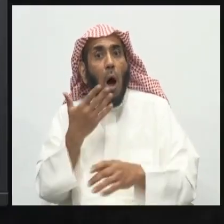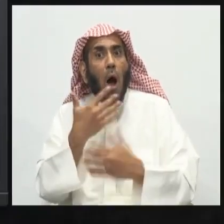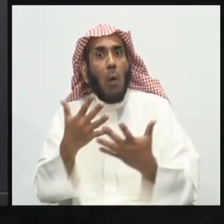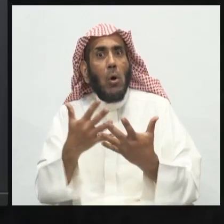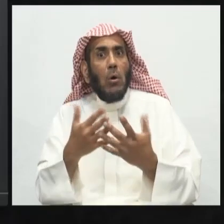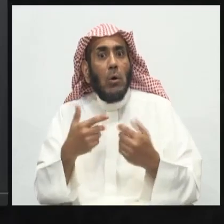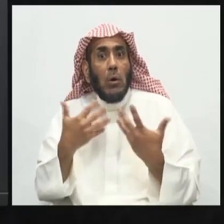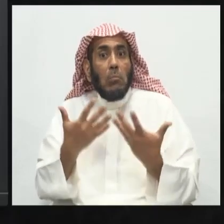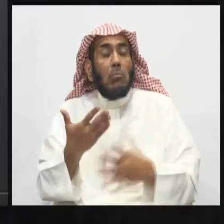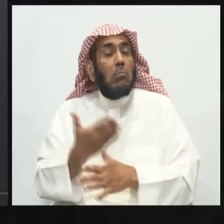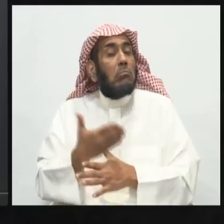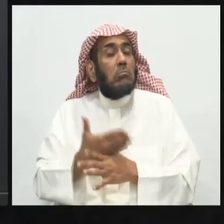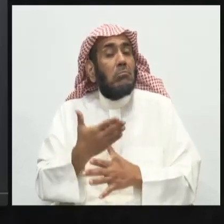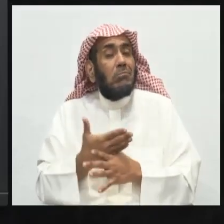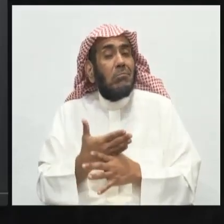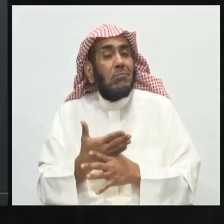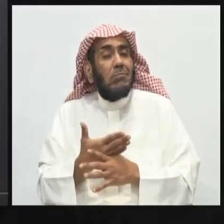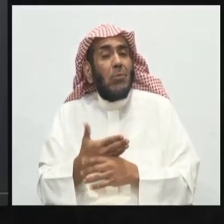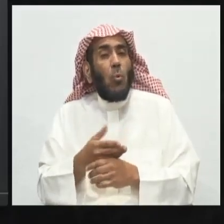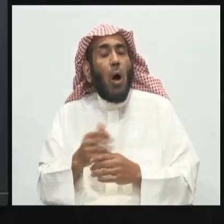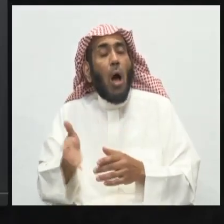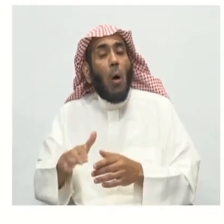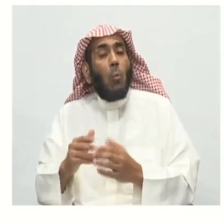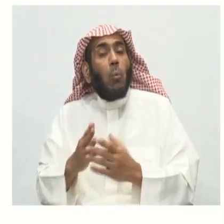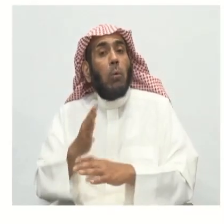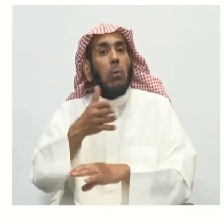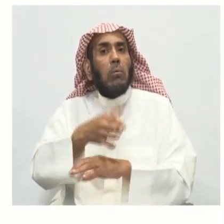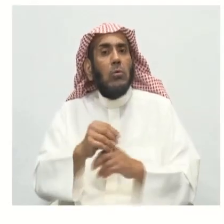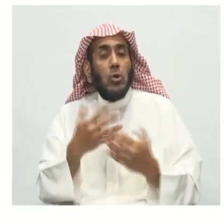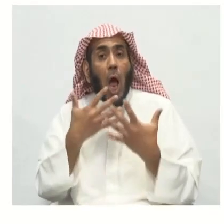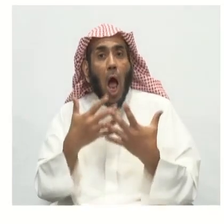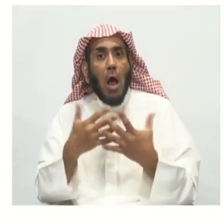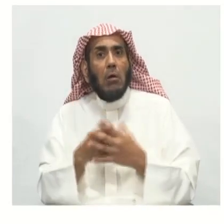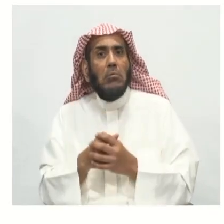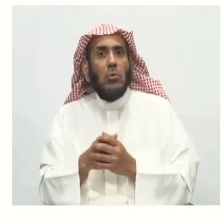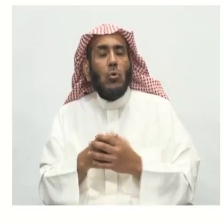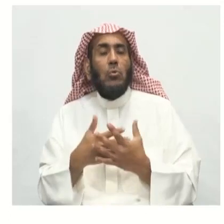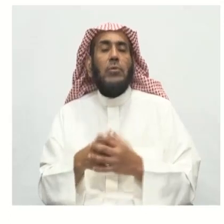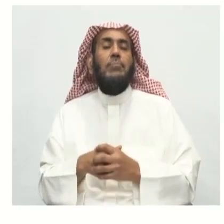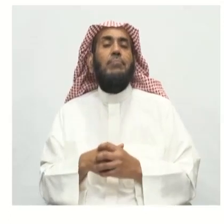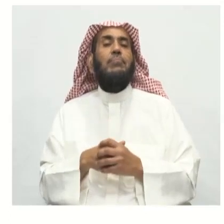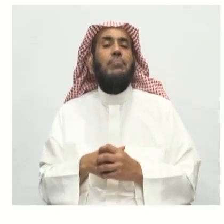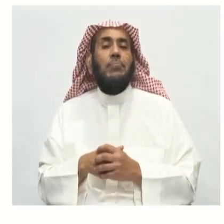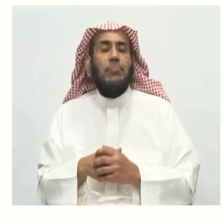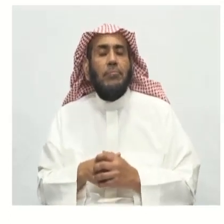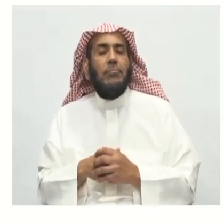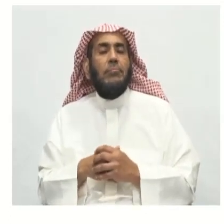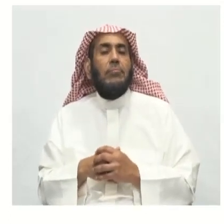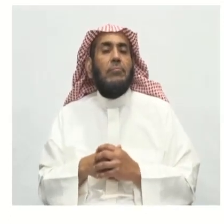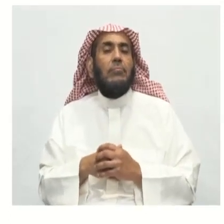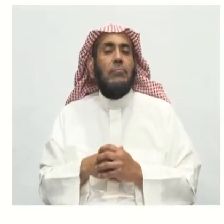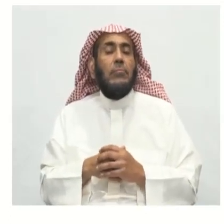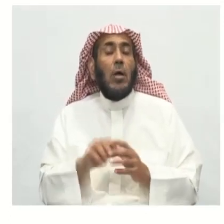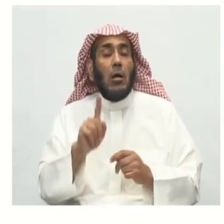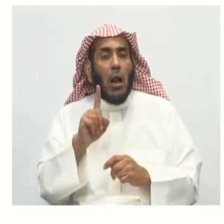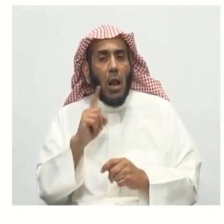يعجب منه اي شيء يعجب منه